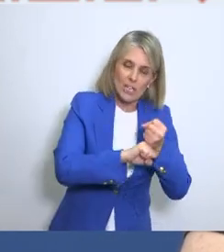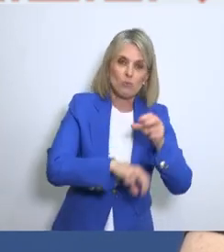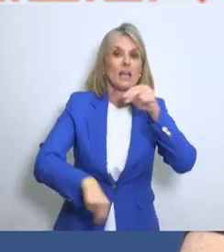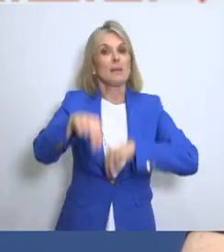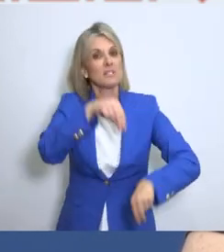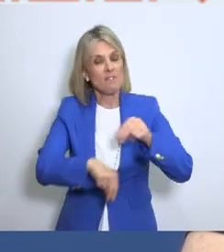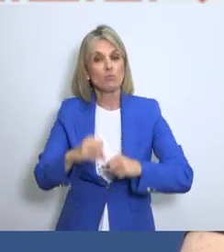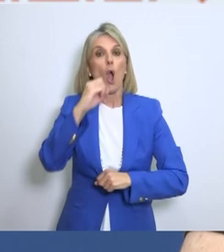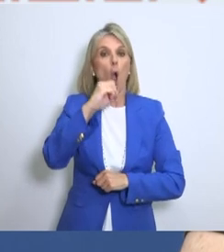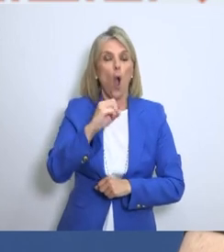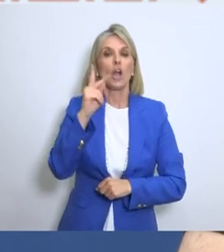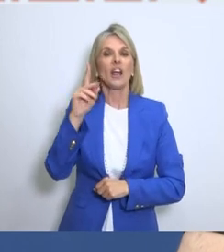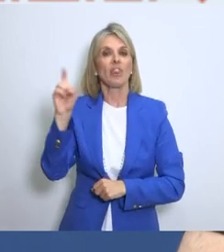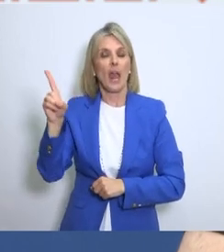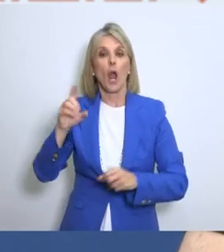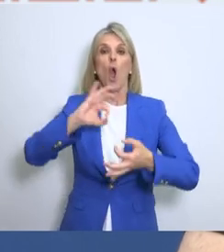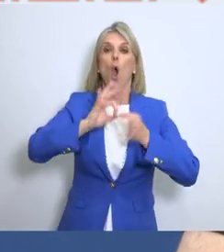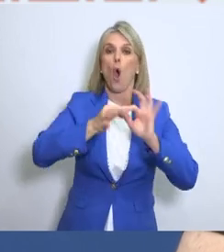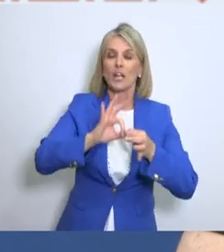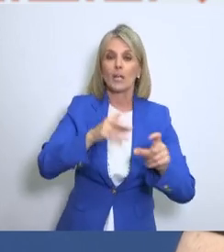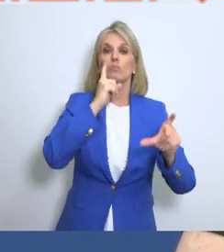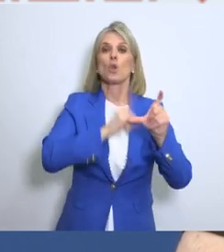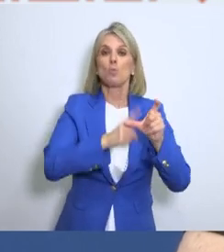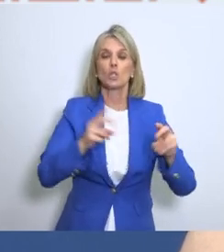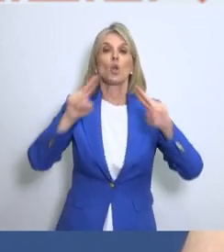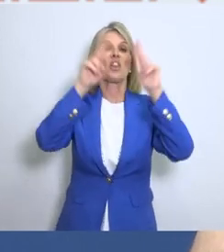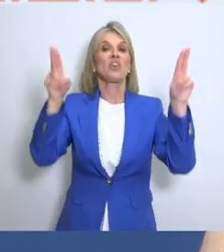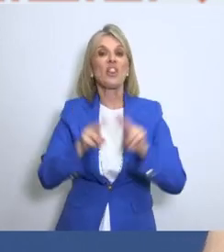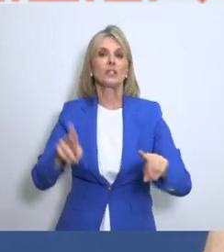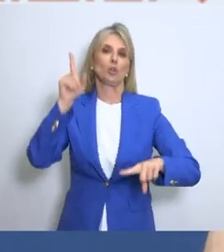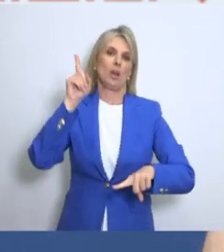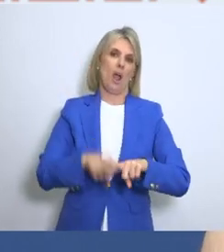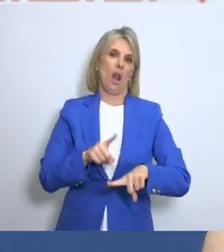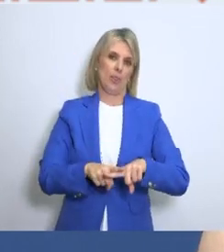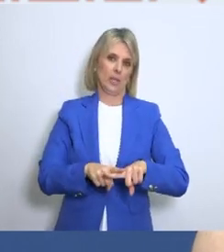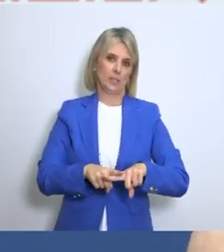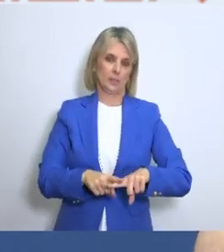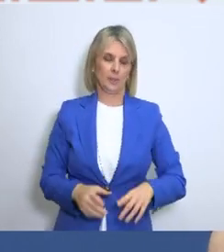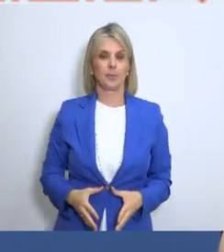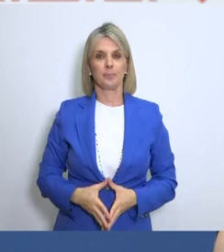ΟΚΔΕ, Οργάνωση Κομμουνιστών Διεθνιστών Ελλάδας.